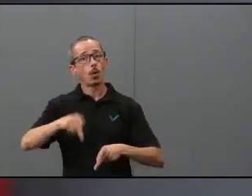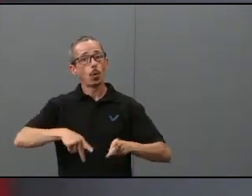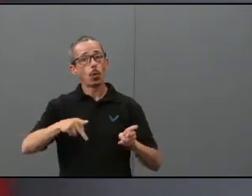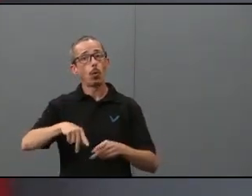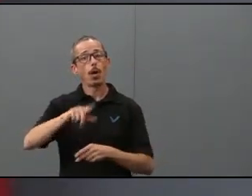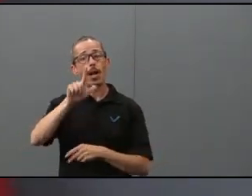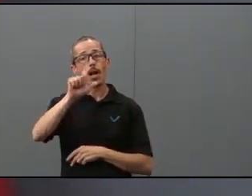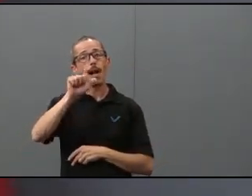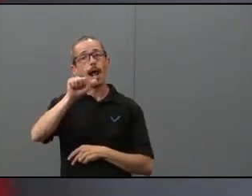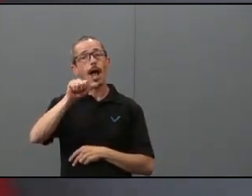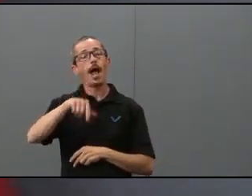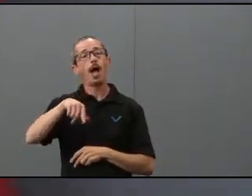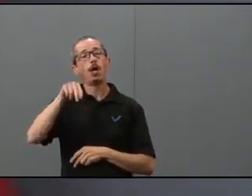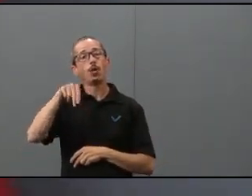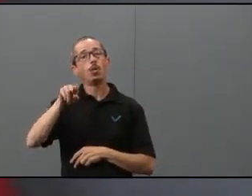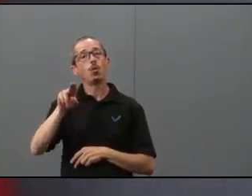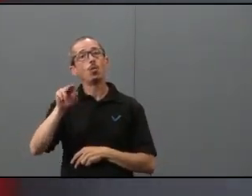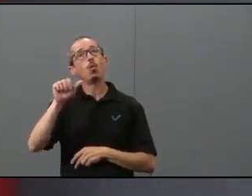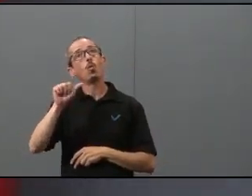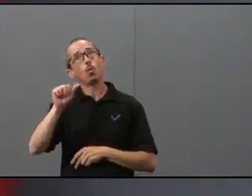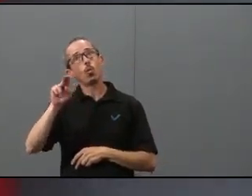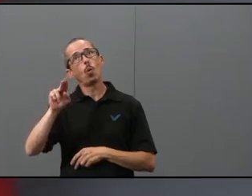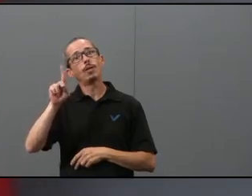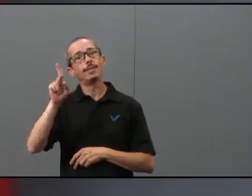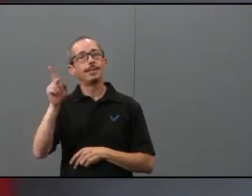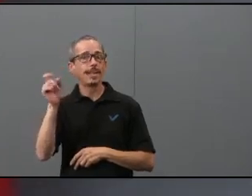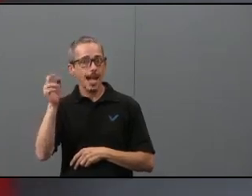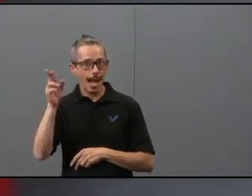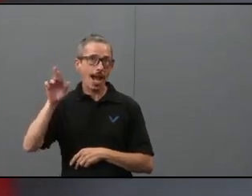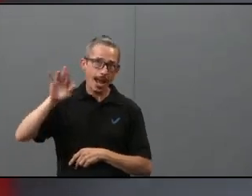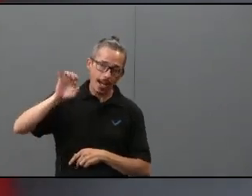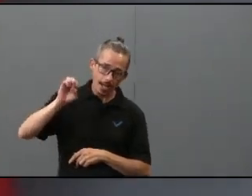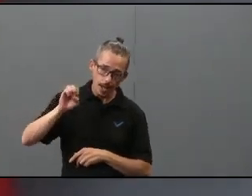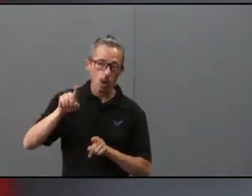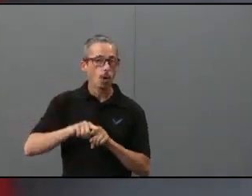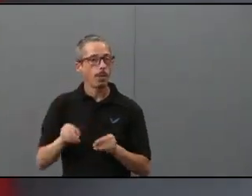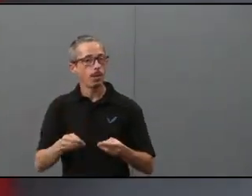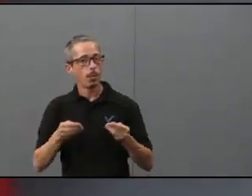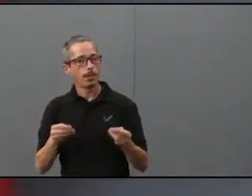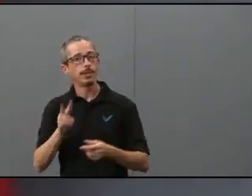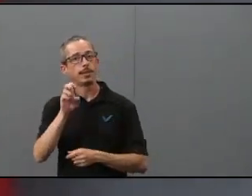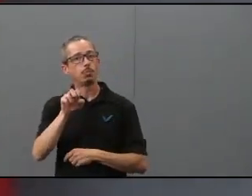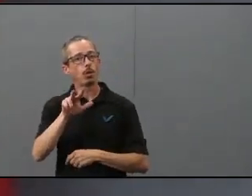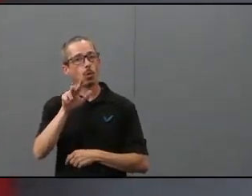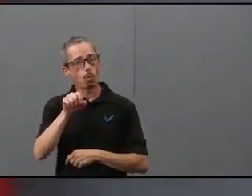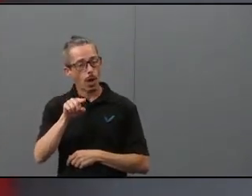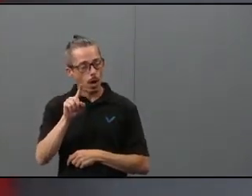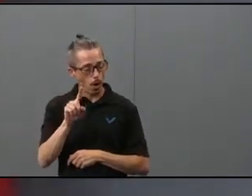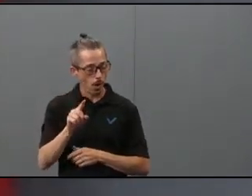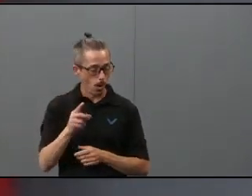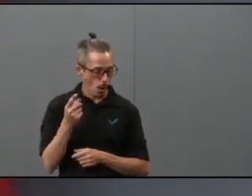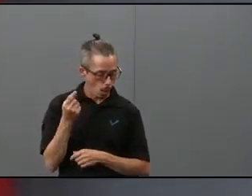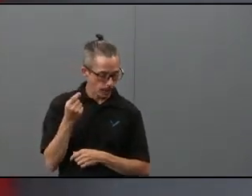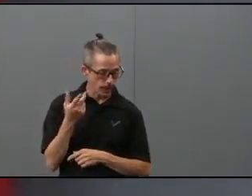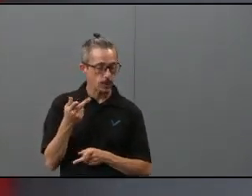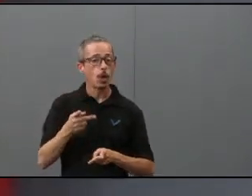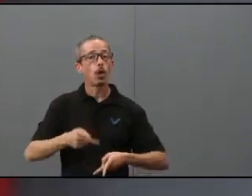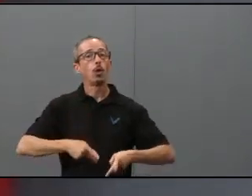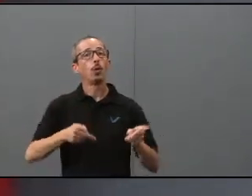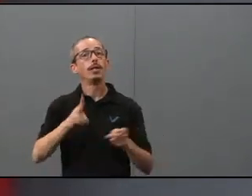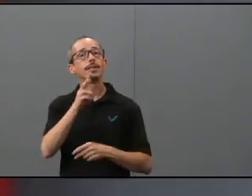naudière tel que déposé à 6.3.11 concernant le 444 rue des